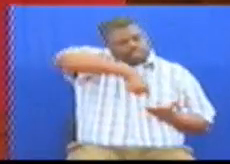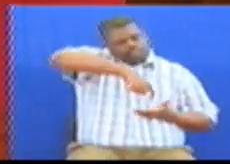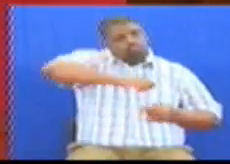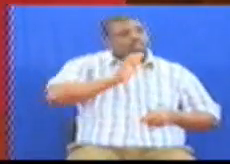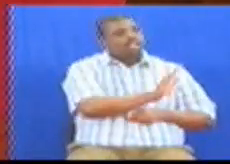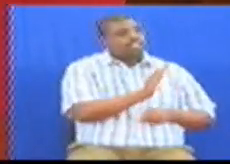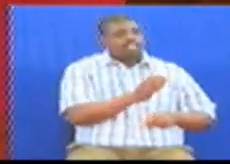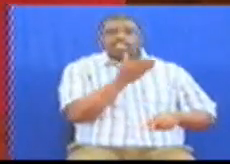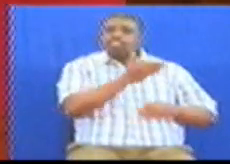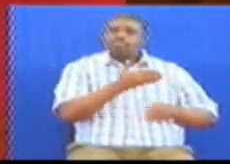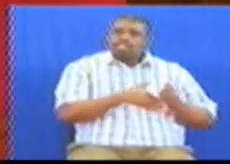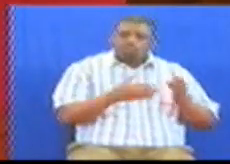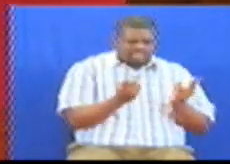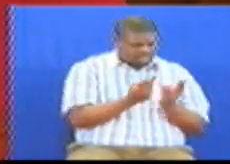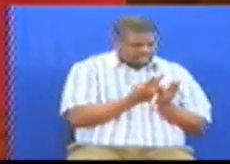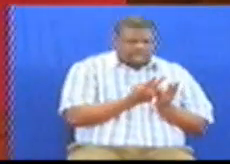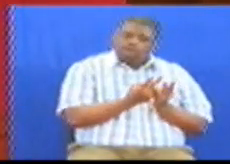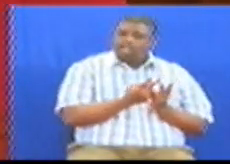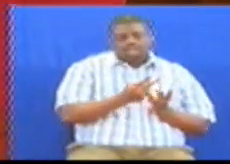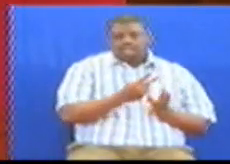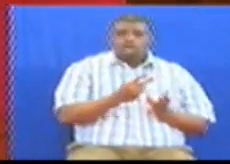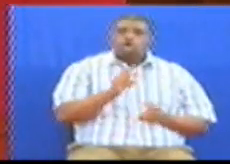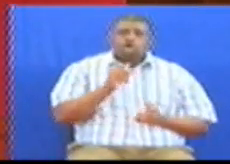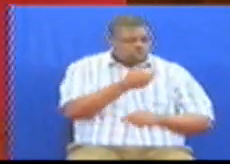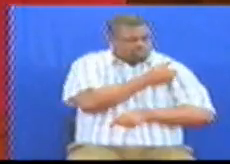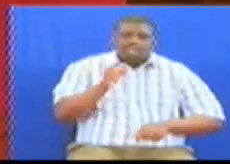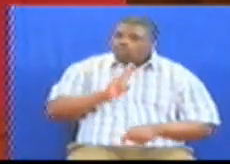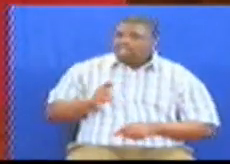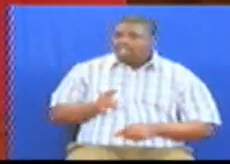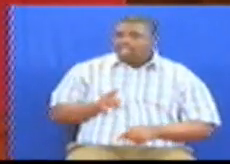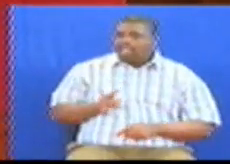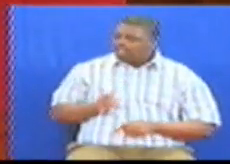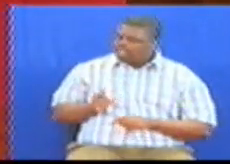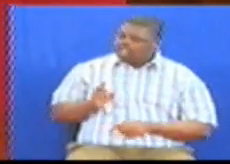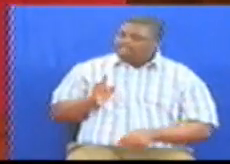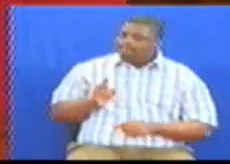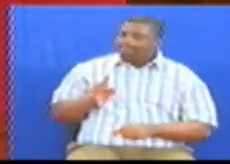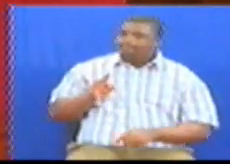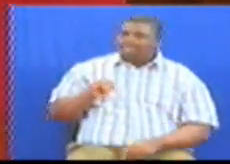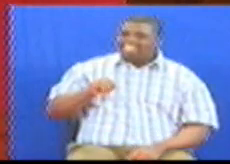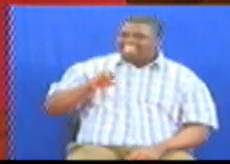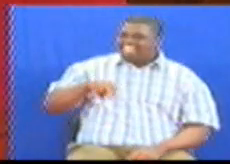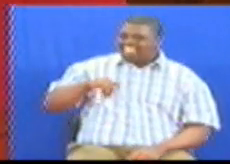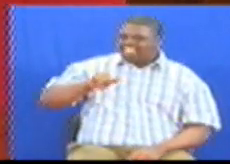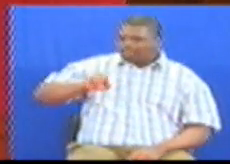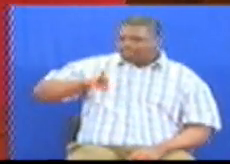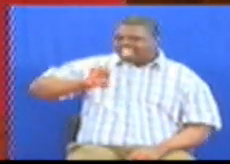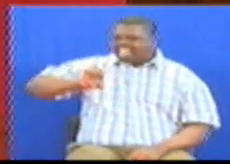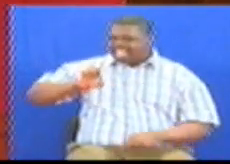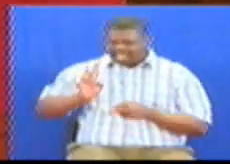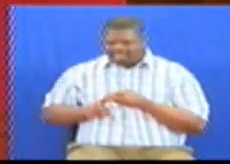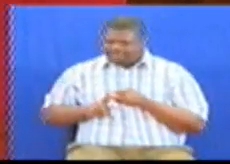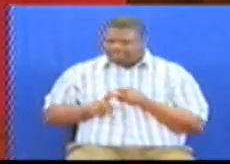wilaya. Kirando kimejengwa ambapo ndio wageni wanaingilia, sio na Manyere mheshimiwa. Geografia wilaya Nkasi, wageni wanaoingilia hawaingilii na